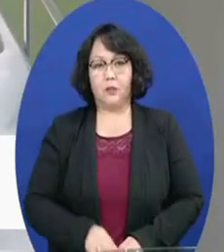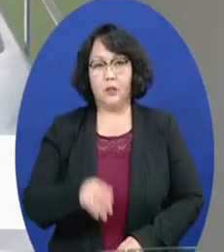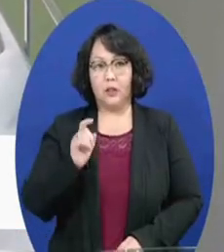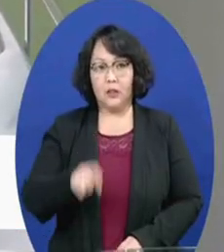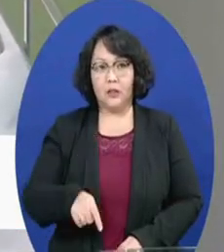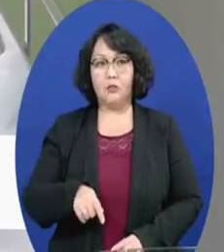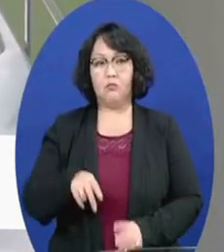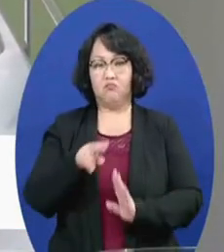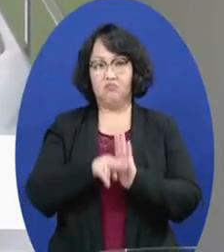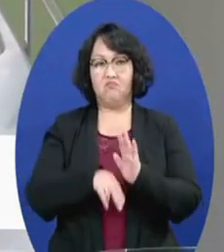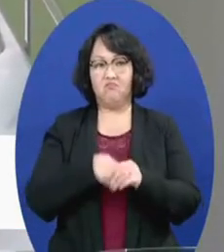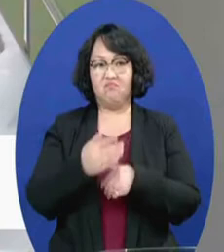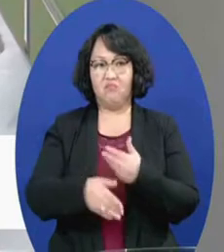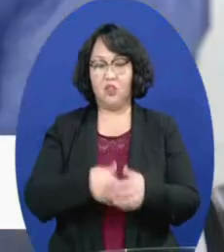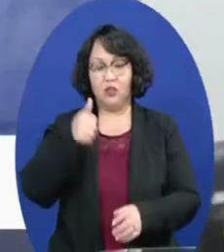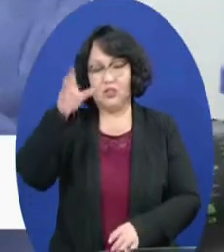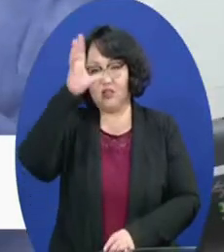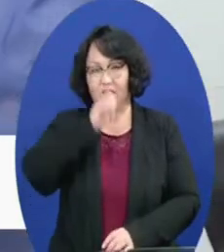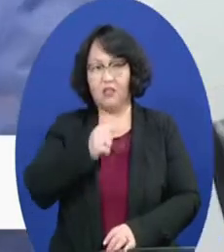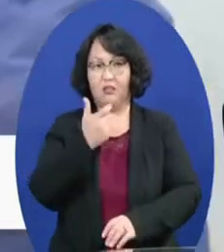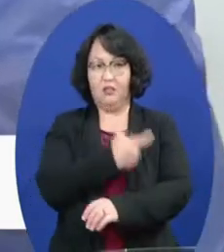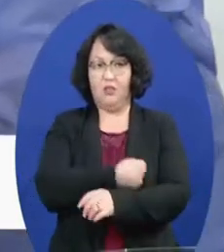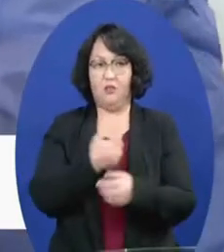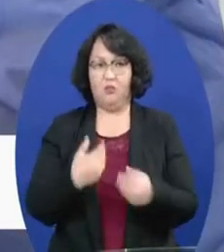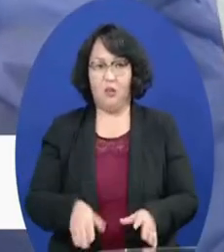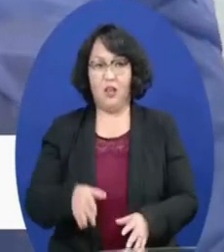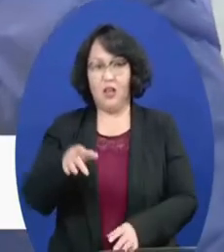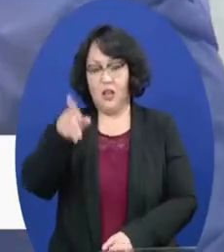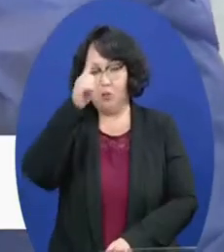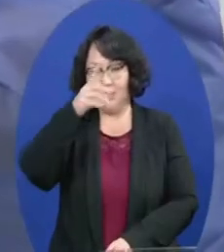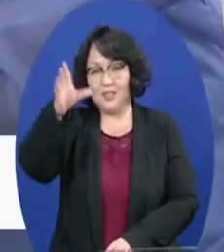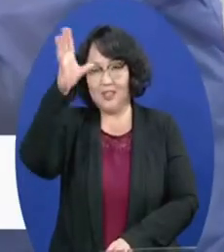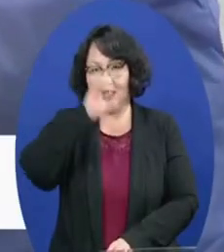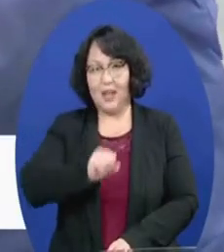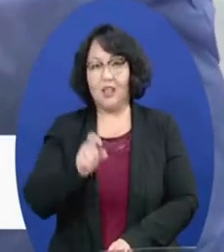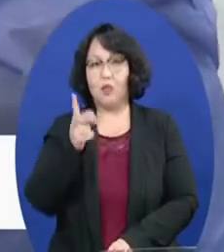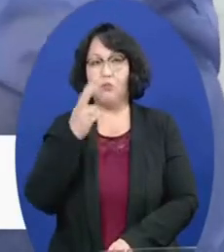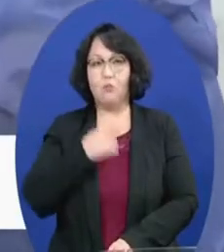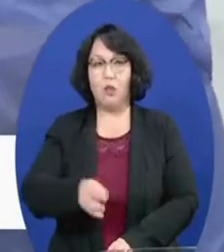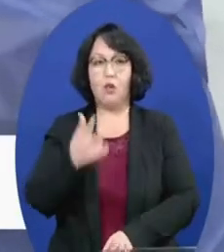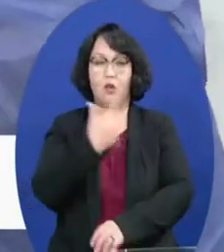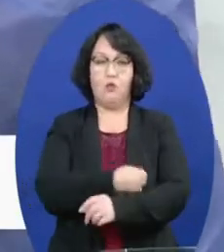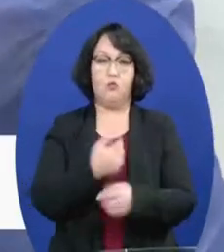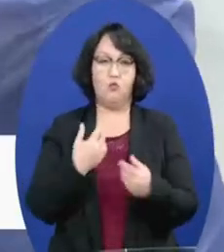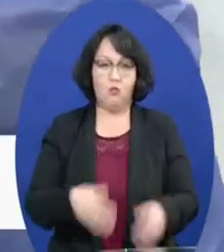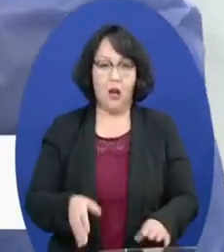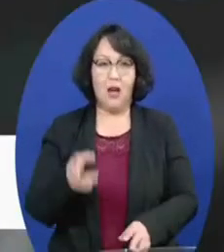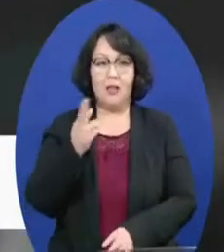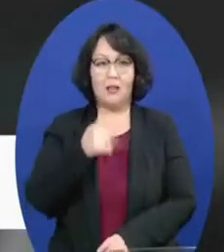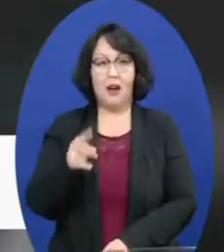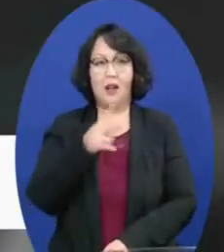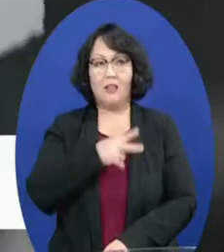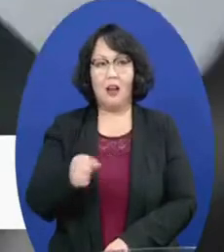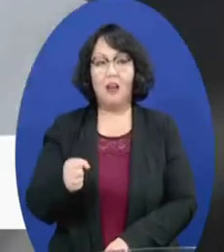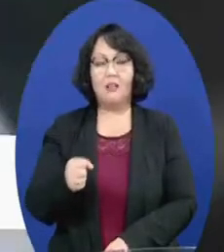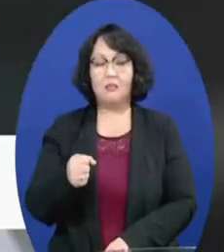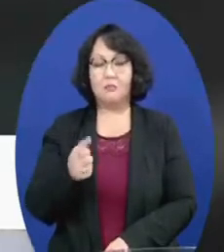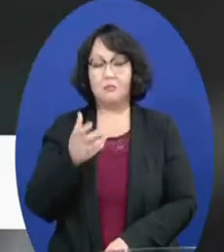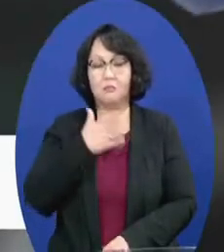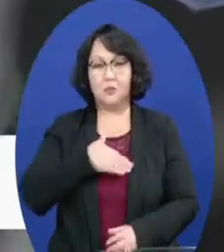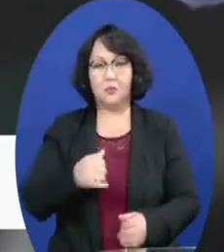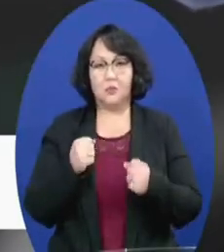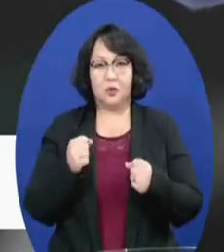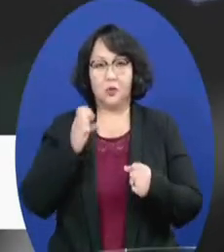Яг энэ дарааллаар ерөнхий сайд вакцина тариулсан. Харин үүний дараа эрүүл мэндийн сайд инх бол вакцина тариуллаа. Дархлаач жуулалтанд хамрагдсан иргэнд